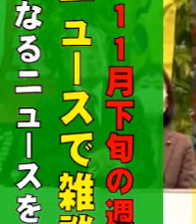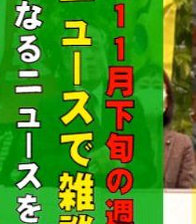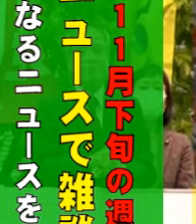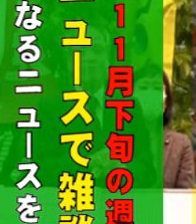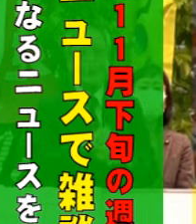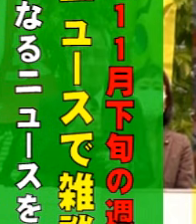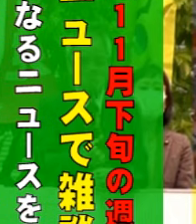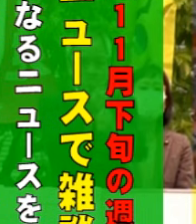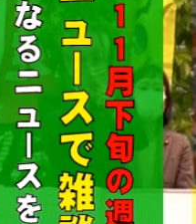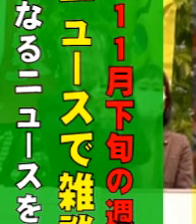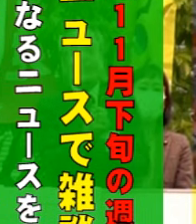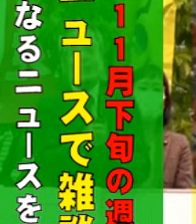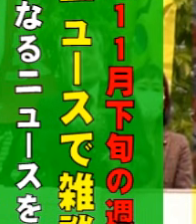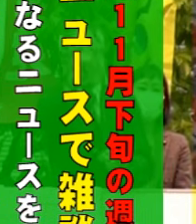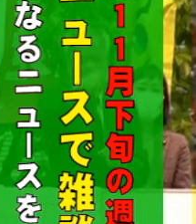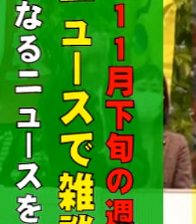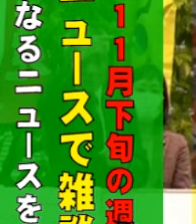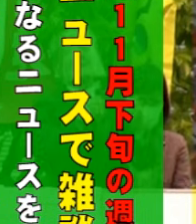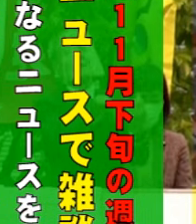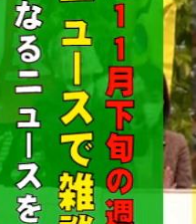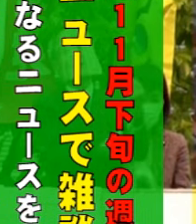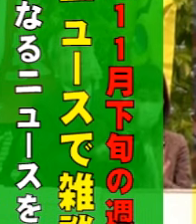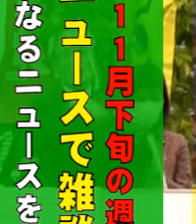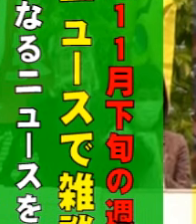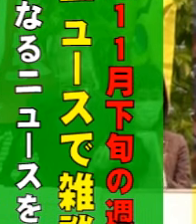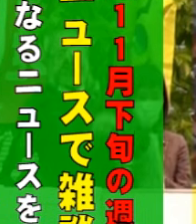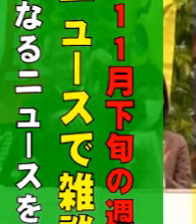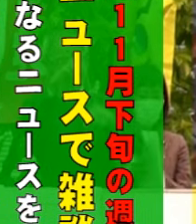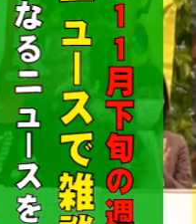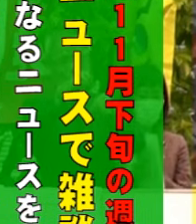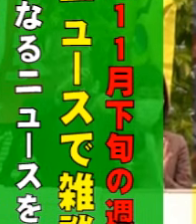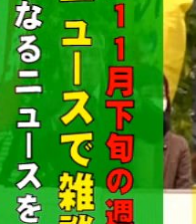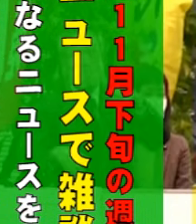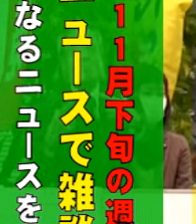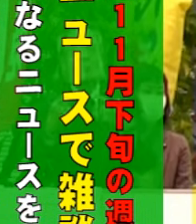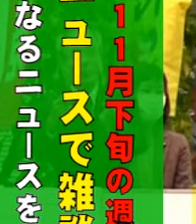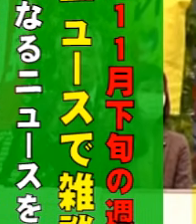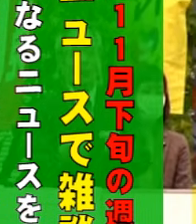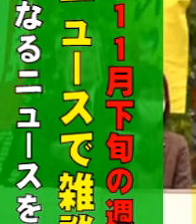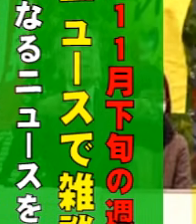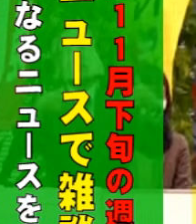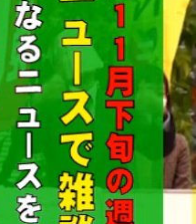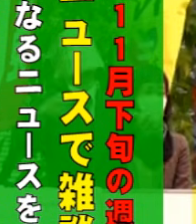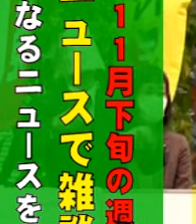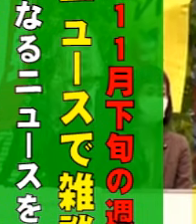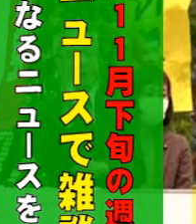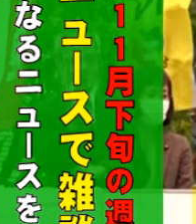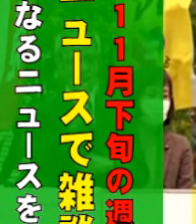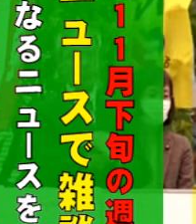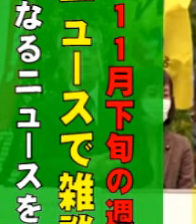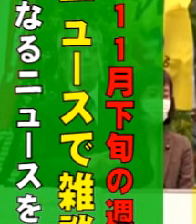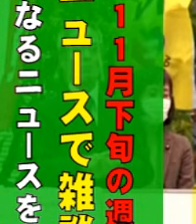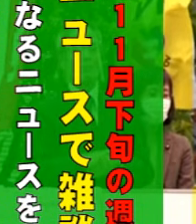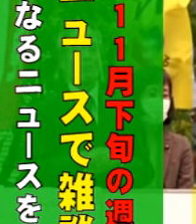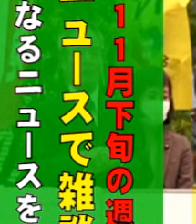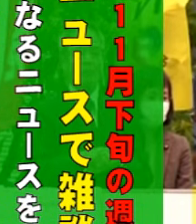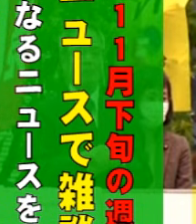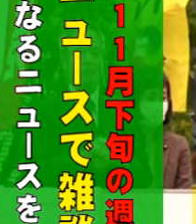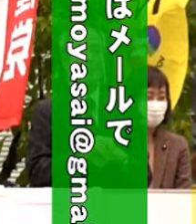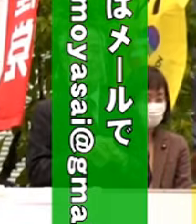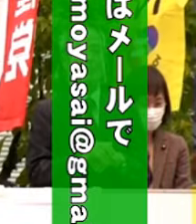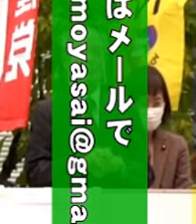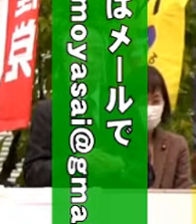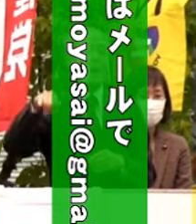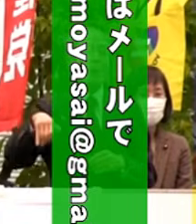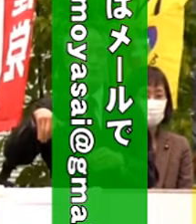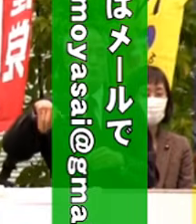存知の通り政権選択の選挙です。未来を選択する選挙です。さあ世界で一番ジェンダーギャップがないこのアイスランドがどうし